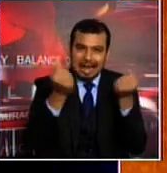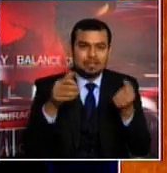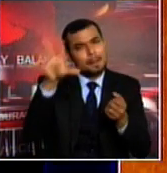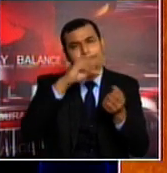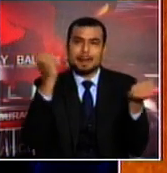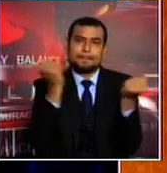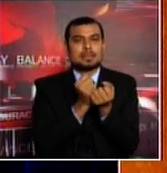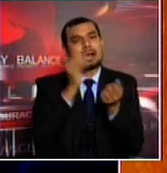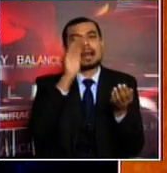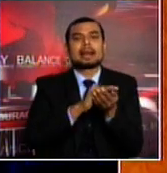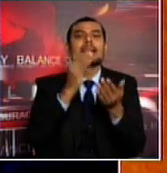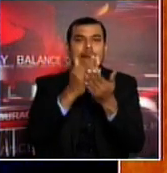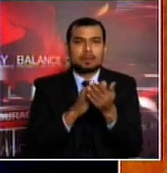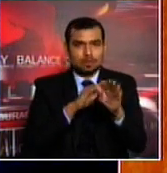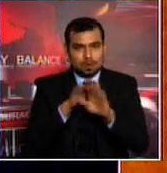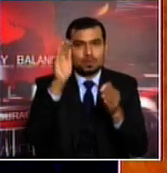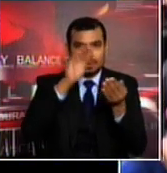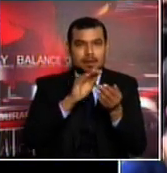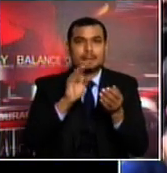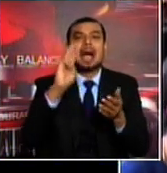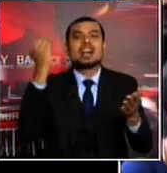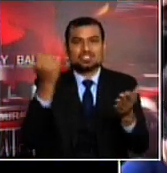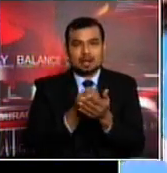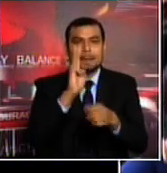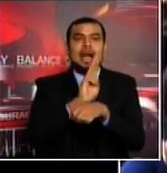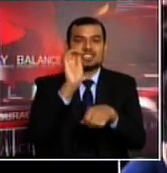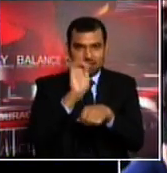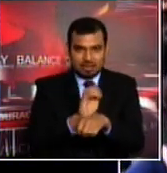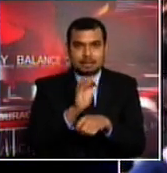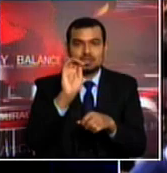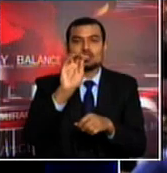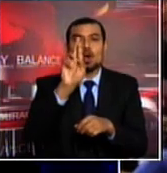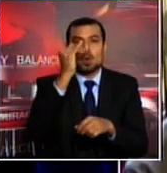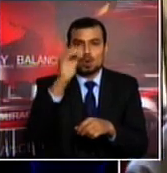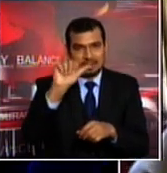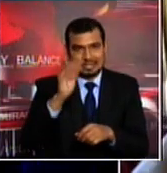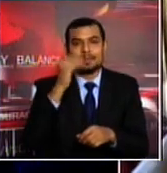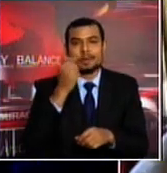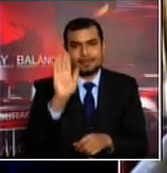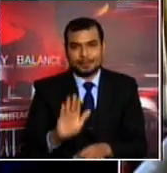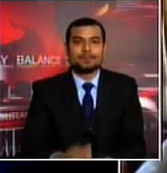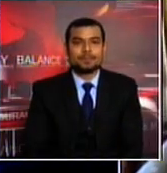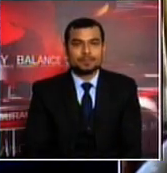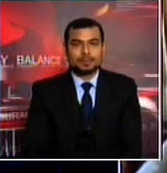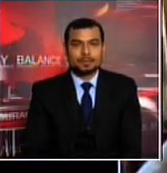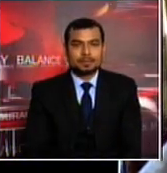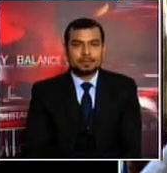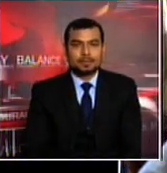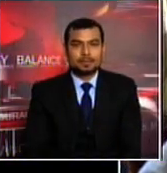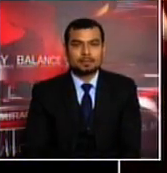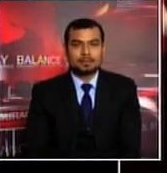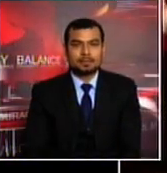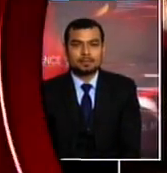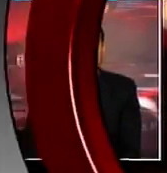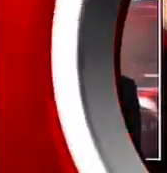थन्काउने लगायतका कार्यक्रम रहेको महासङ्घका महासचिव सरोज सिटौलाले जानकारी दिनुभयो।